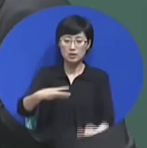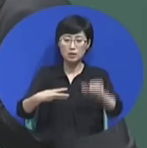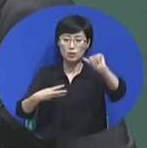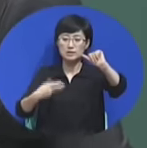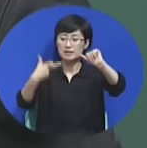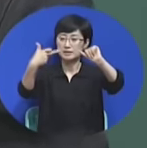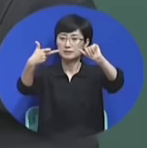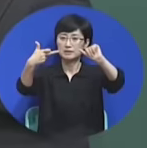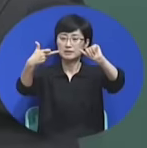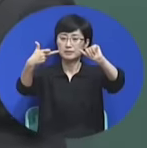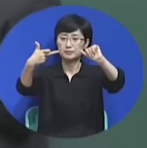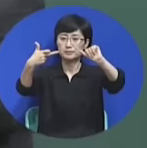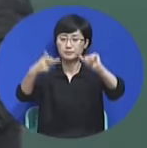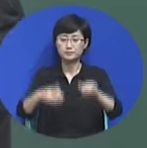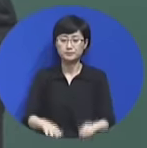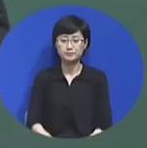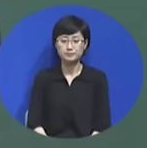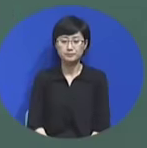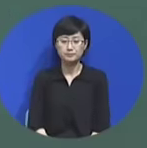보니까 이런 말씀 있죠.